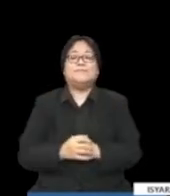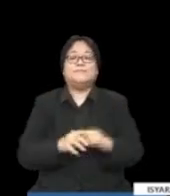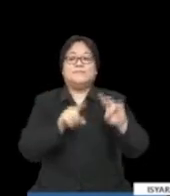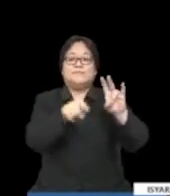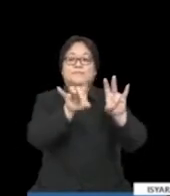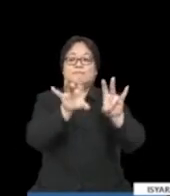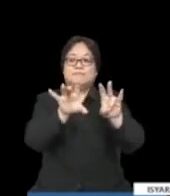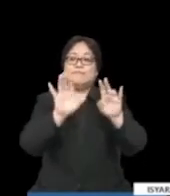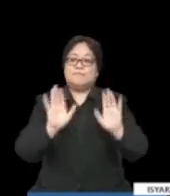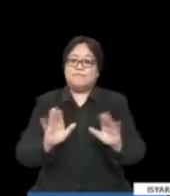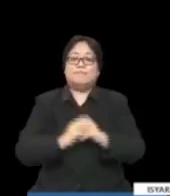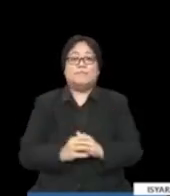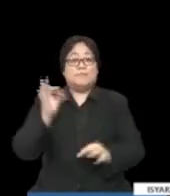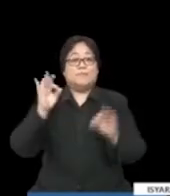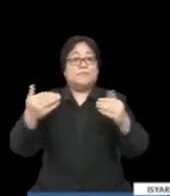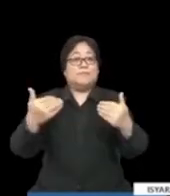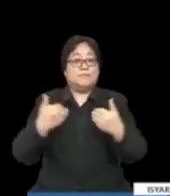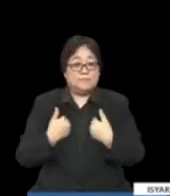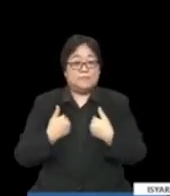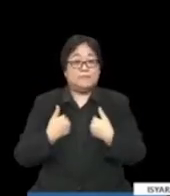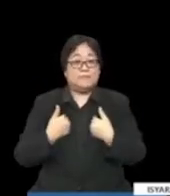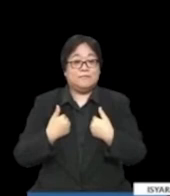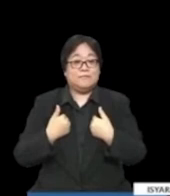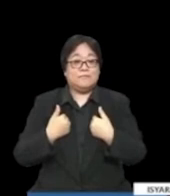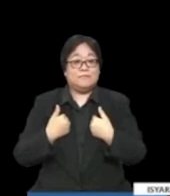iaitu 7,800. Kalau ada